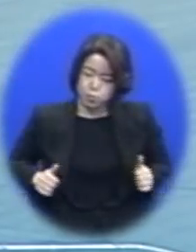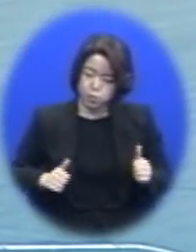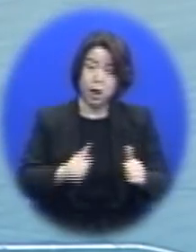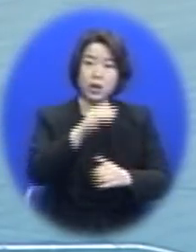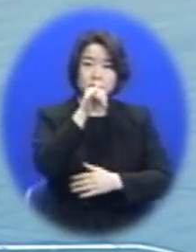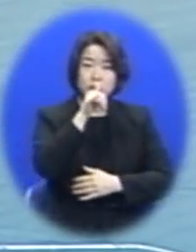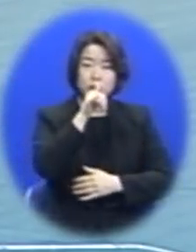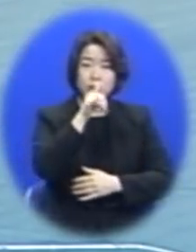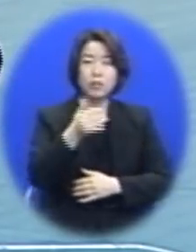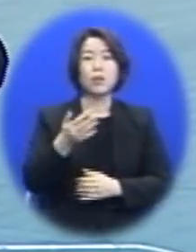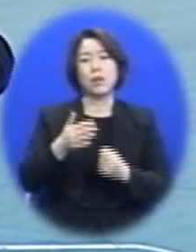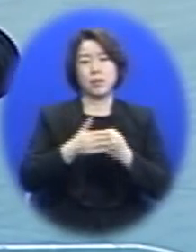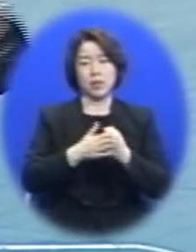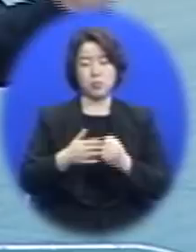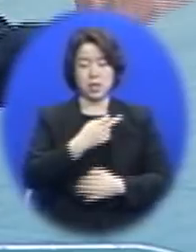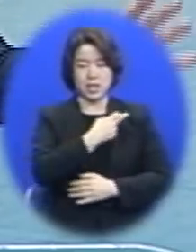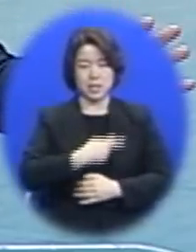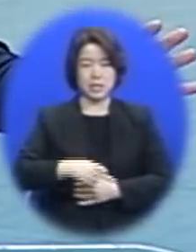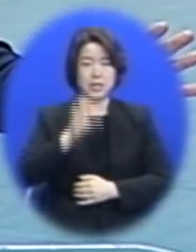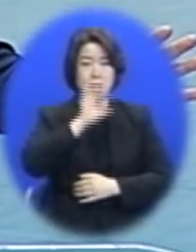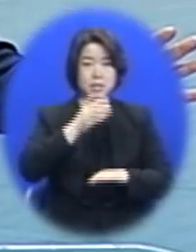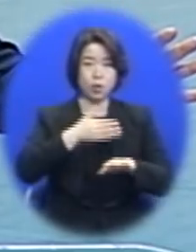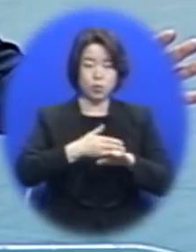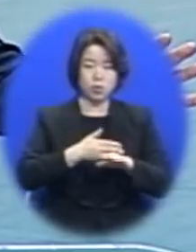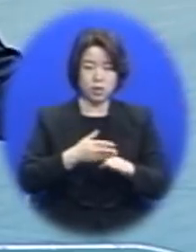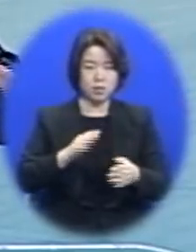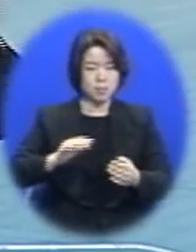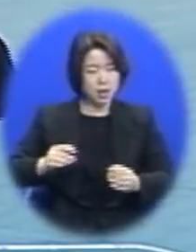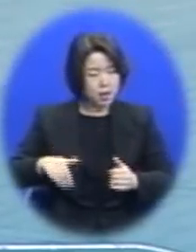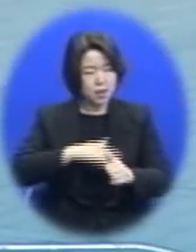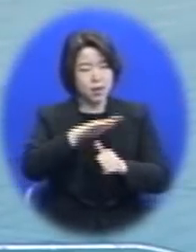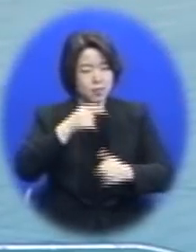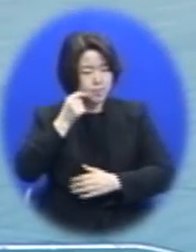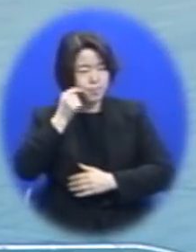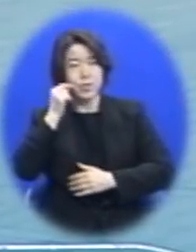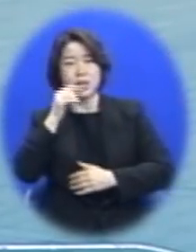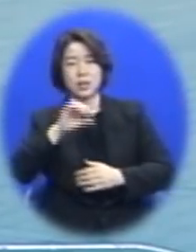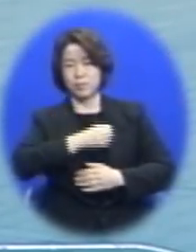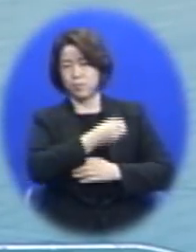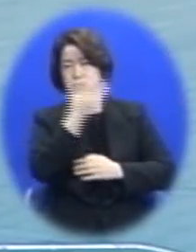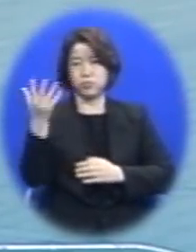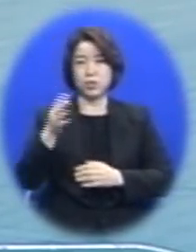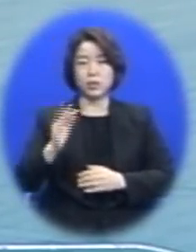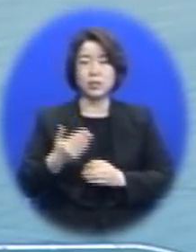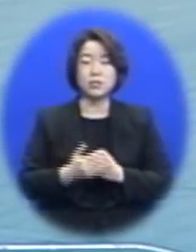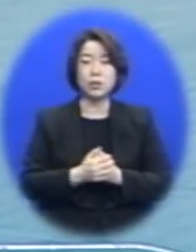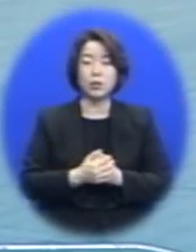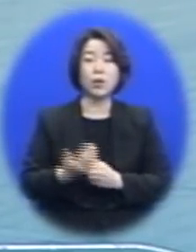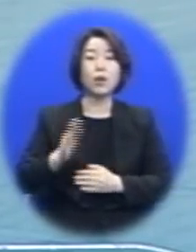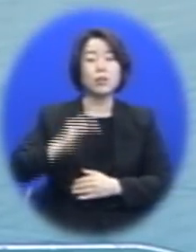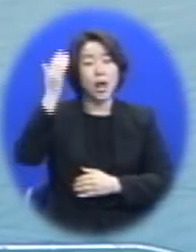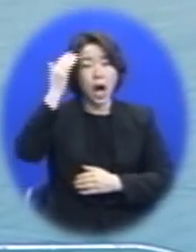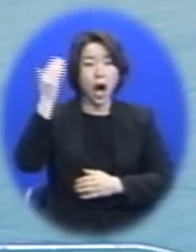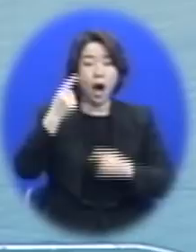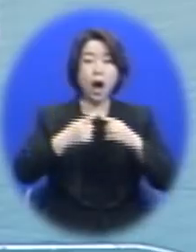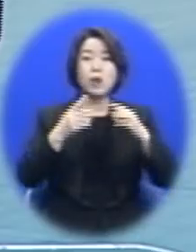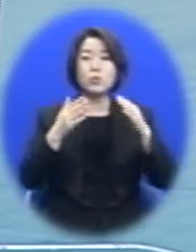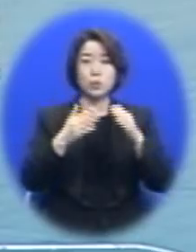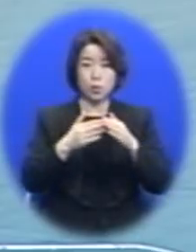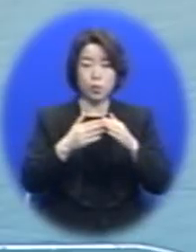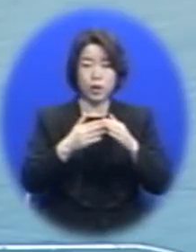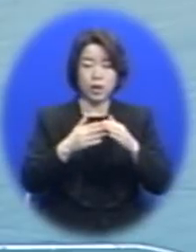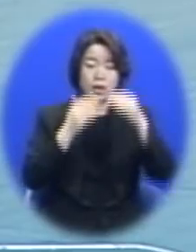그래서 정말 제자 울렸 열풍이 불어 쪄요 그런데 한국교회 교인들이 성경 아는 지식은